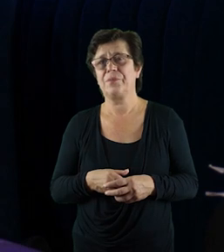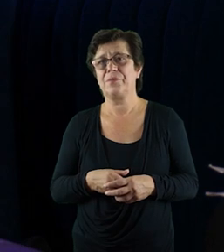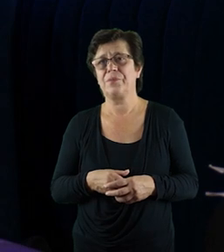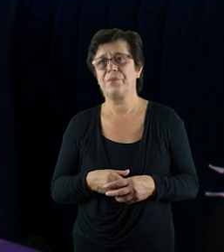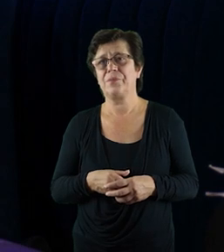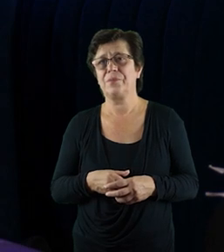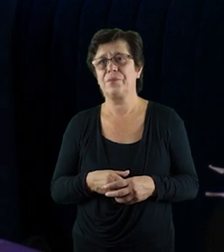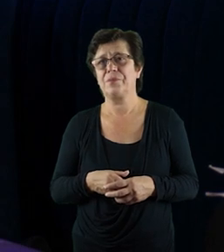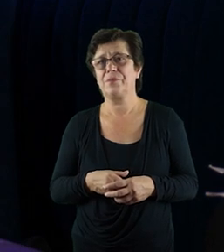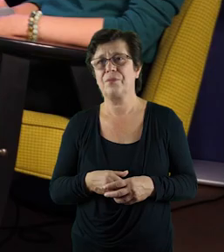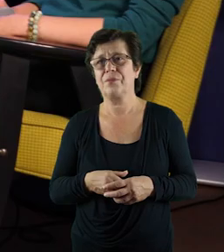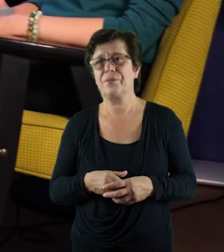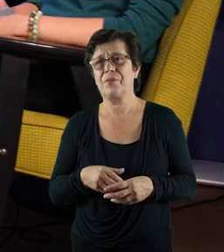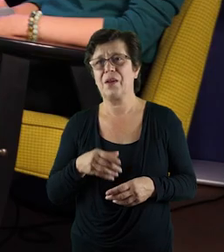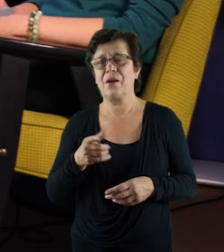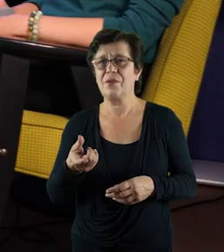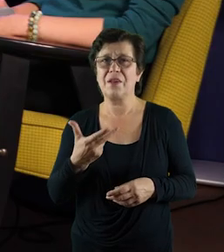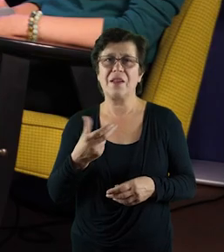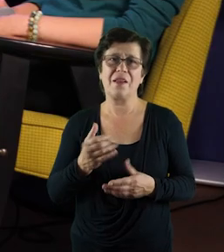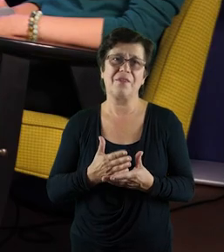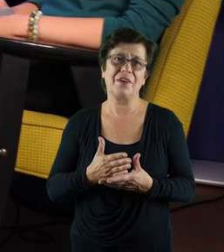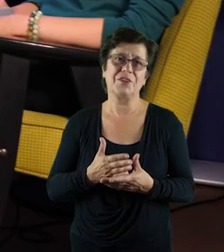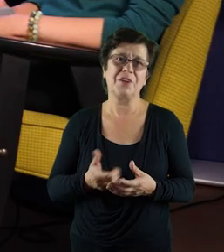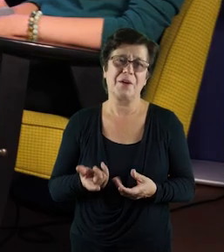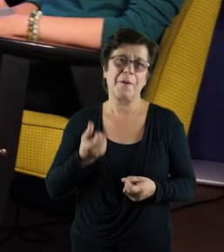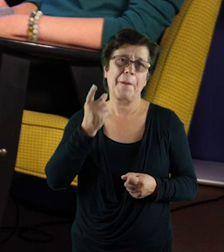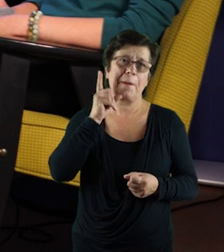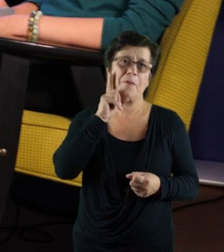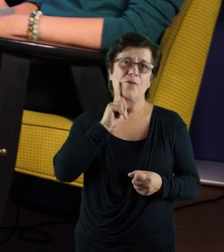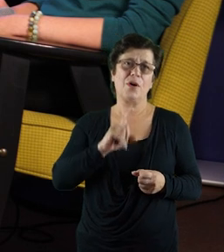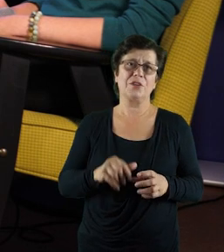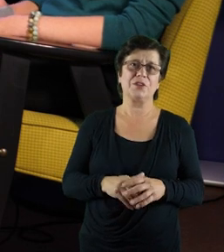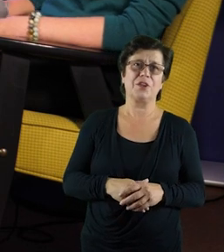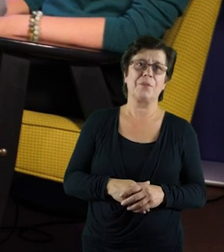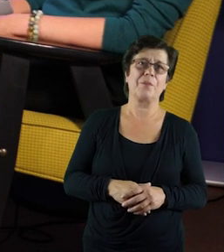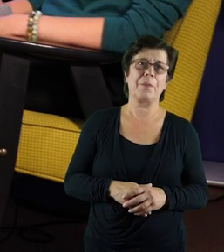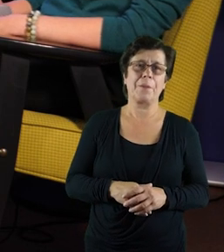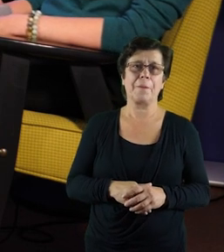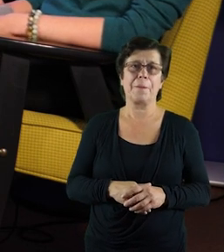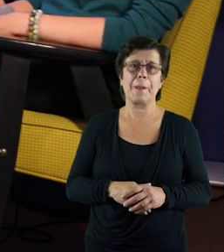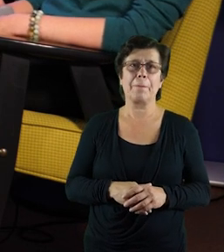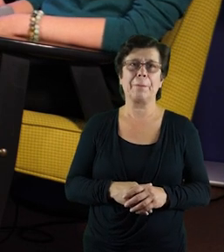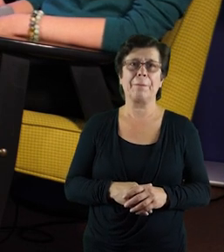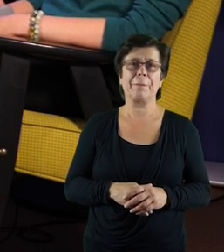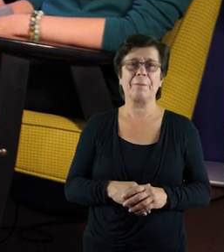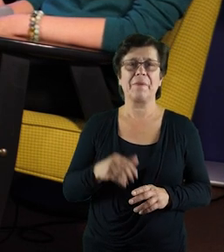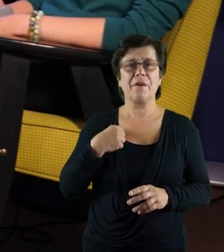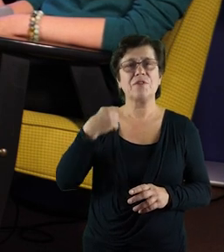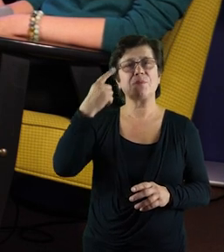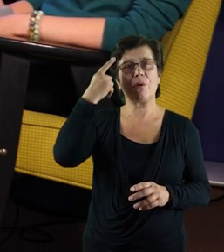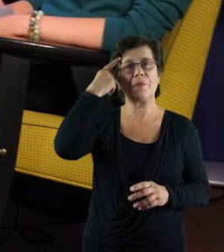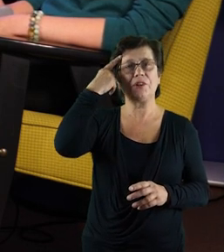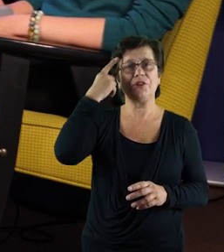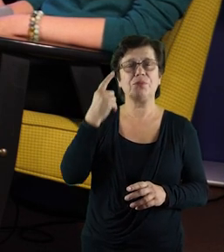modernista, który nie wierzy. No właśnie, jakby w kontekście tego kreacjonizmu wspomnieliśmy już